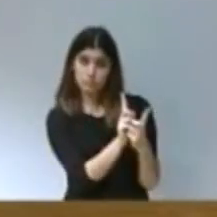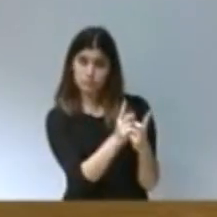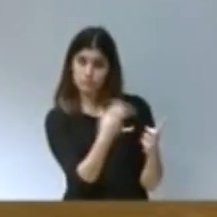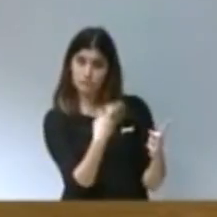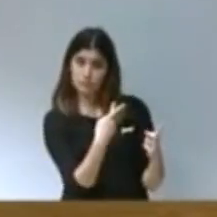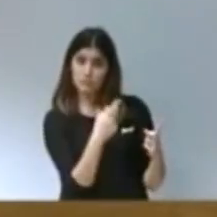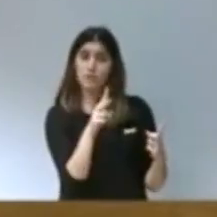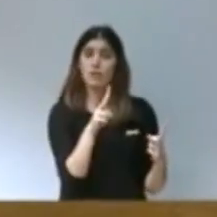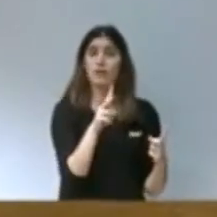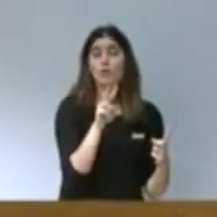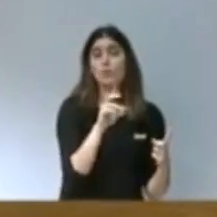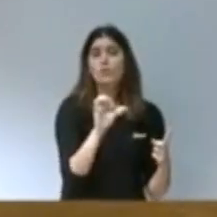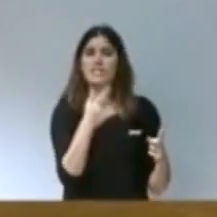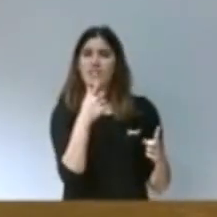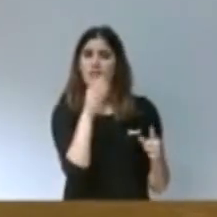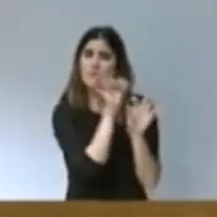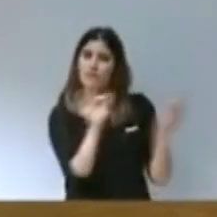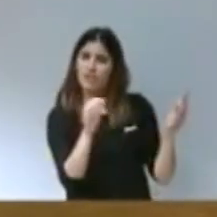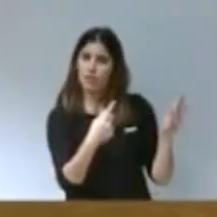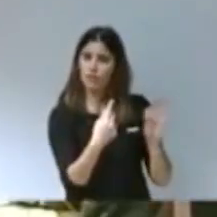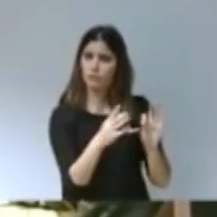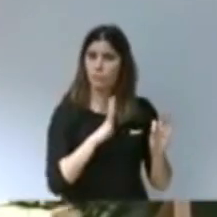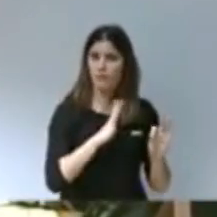li parlo jo a vostè. ¿Vale?